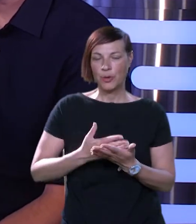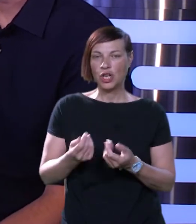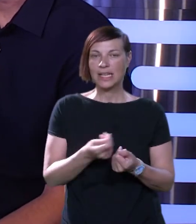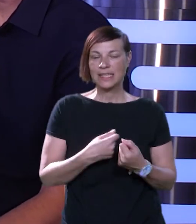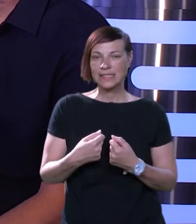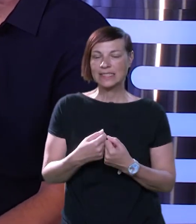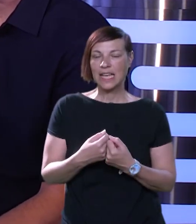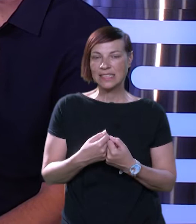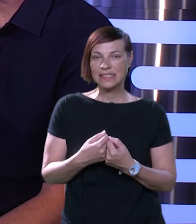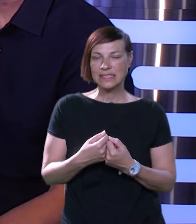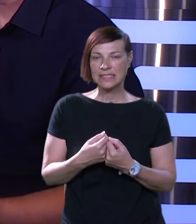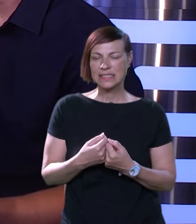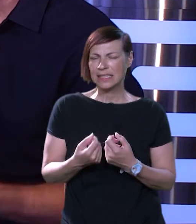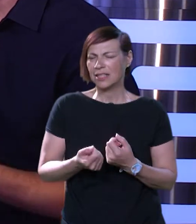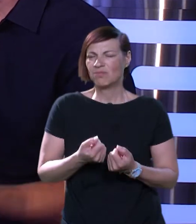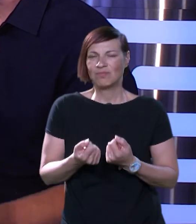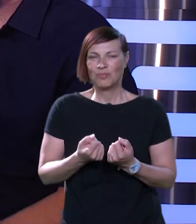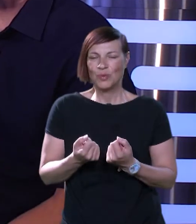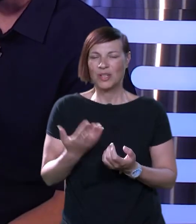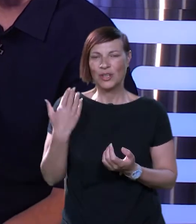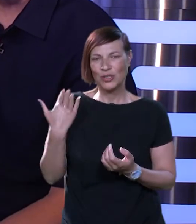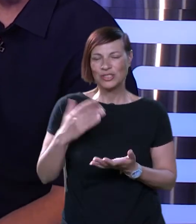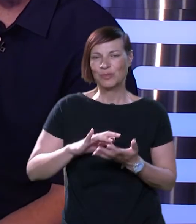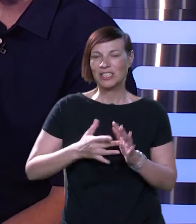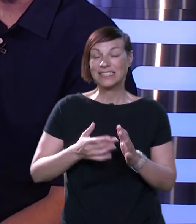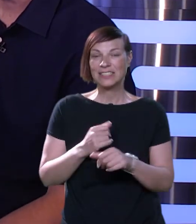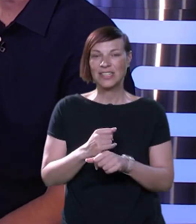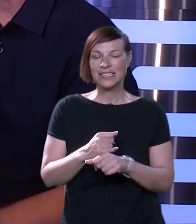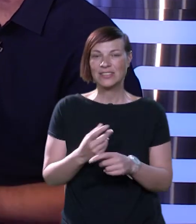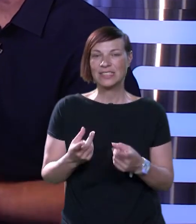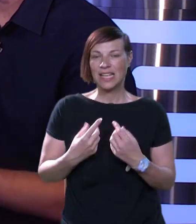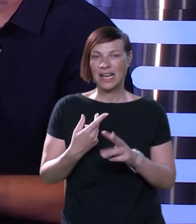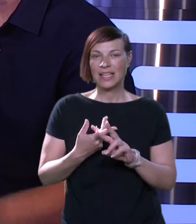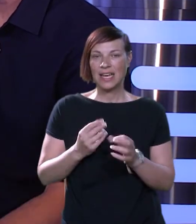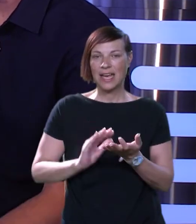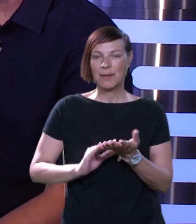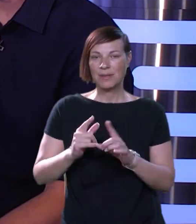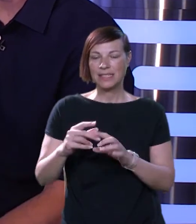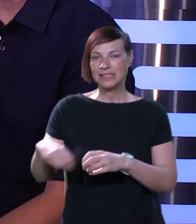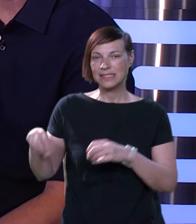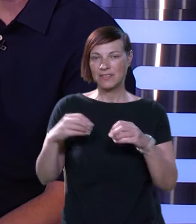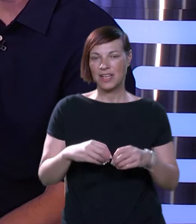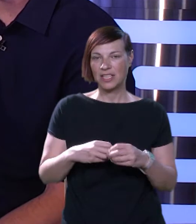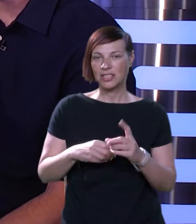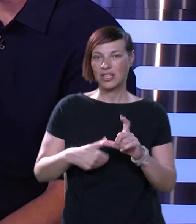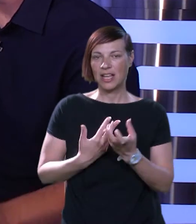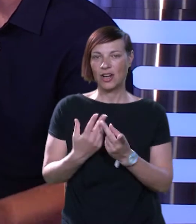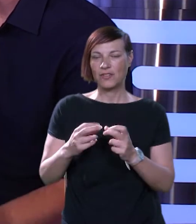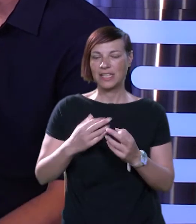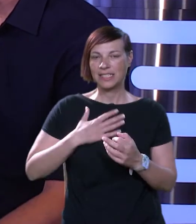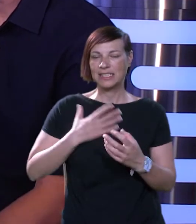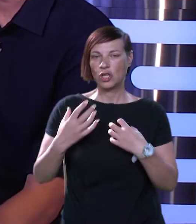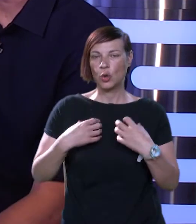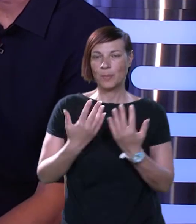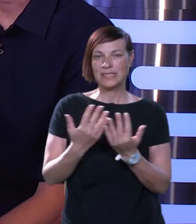produkcijske i organizacijske i logističke muke koje su bile za sve izvest, ali evo, ipak Hamlet se vratio na Lovrijanac na radost i